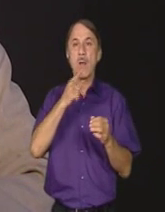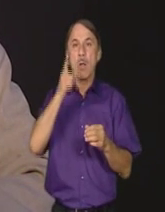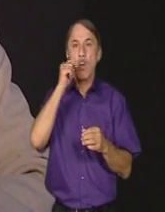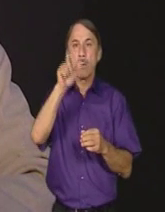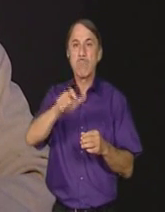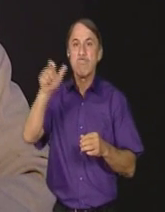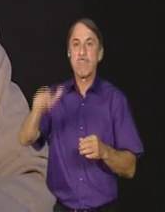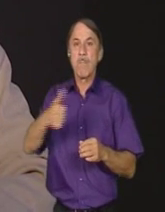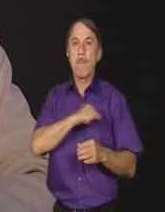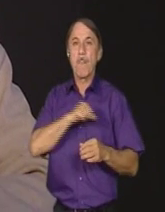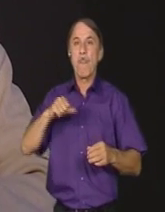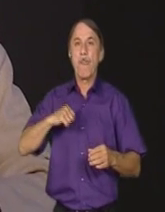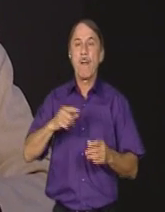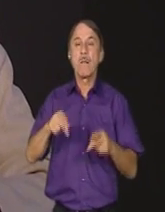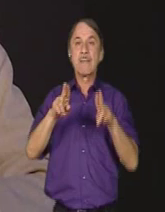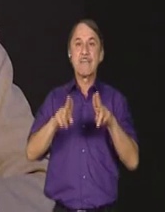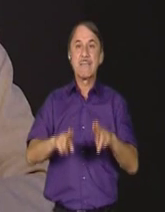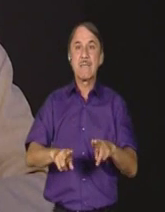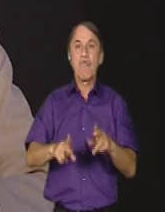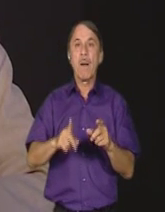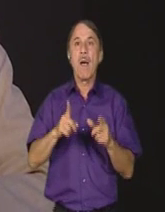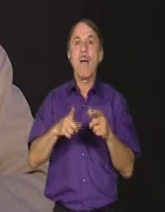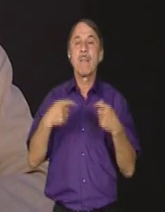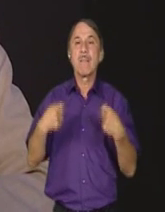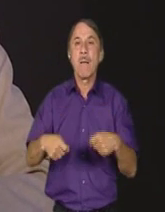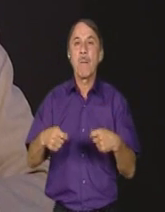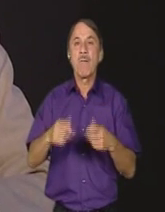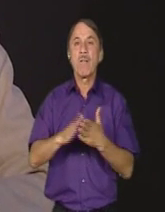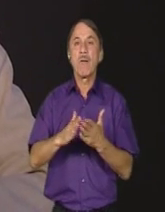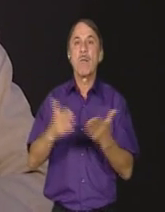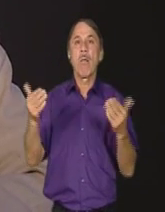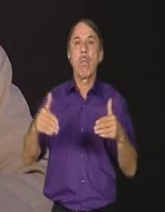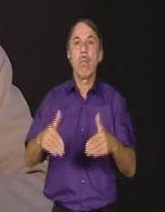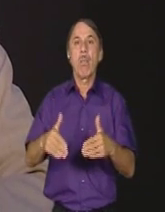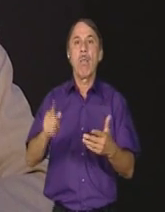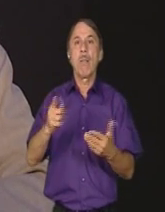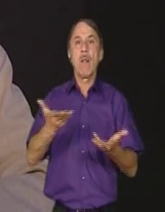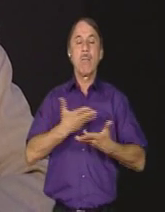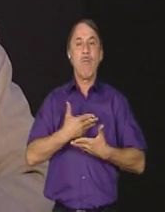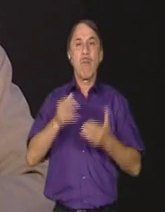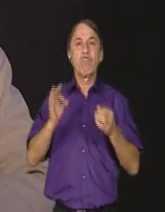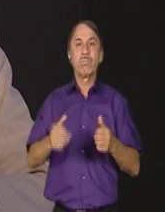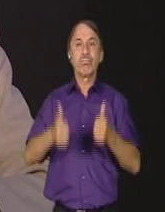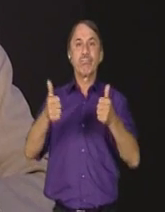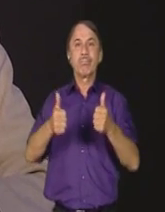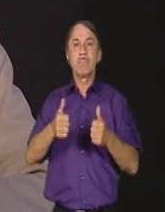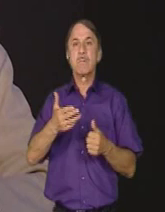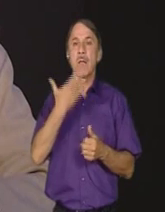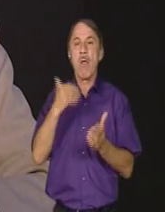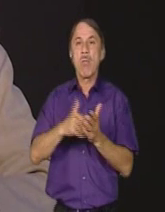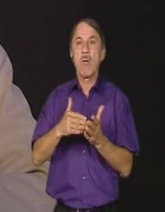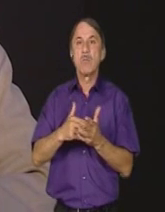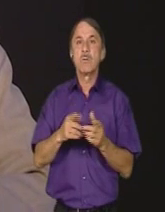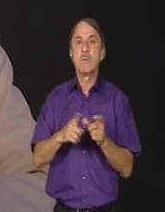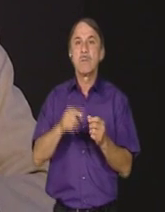građane nagoni na pomisao da zapravo demokratija ničemu i ne služi, da to nije dobro rešenje, da je bolje imati